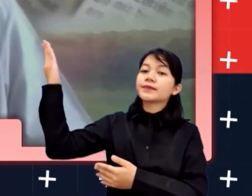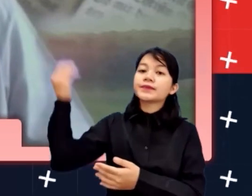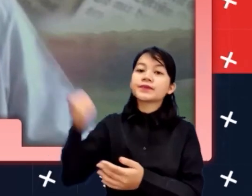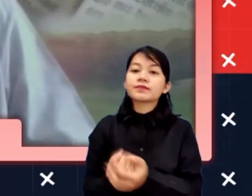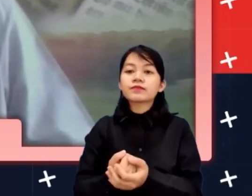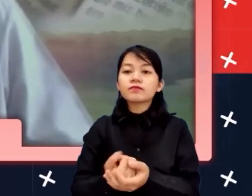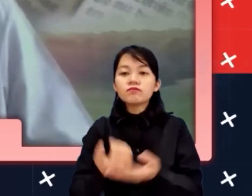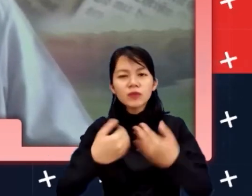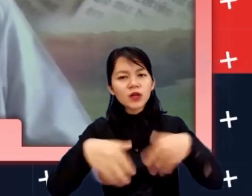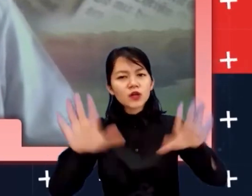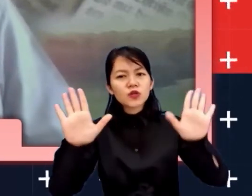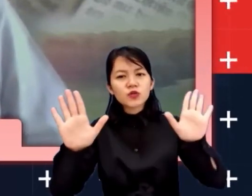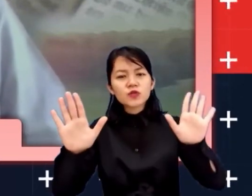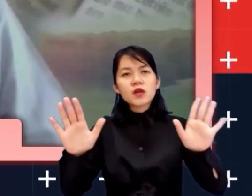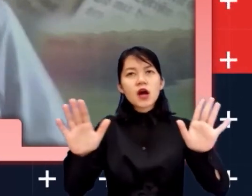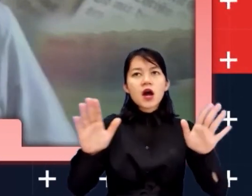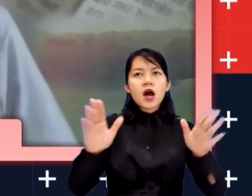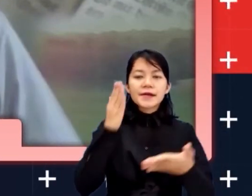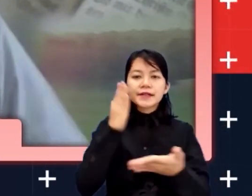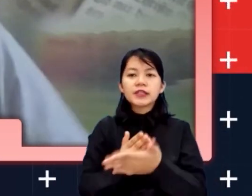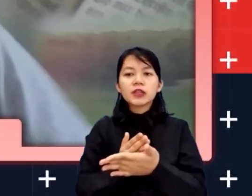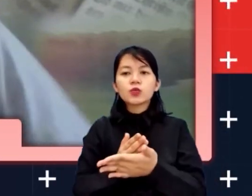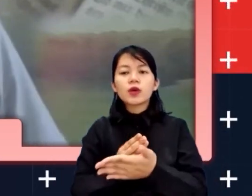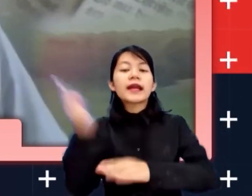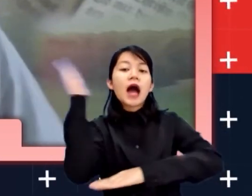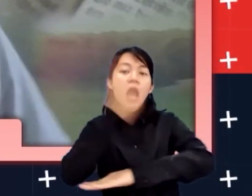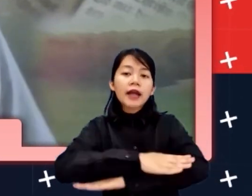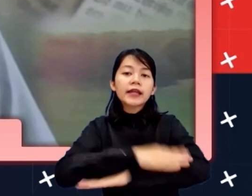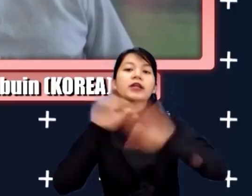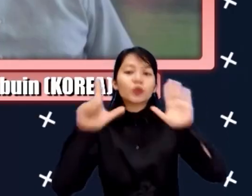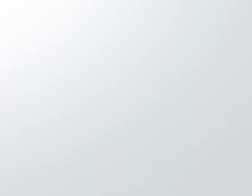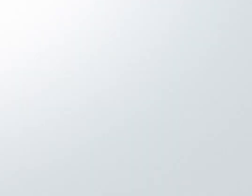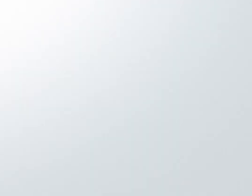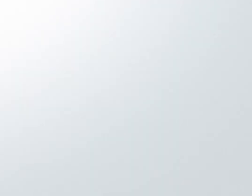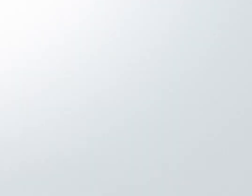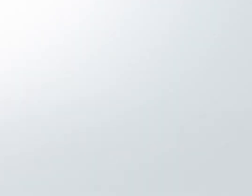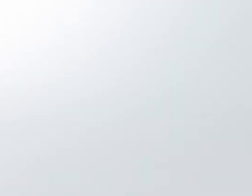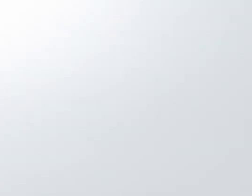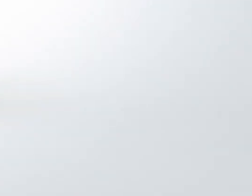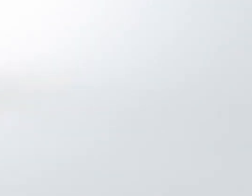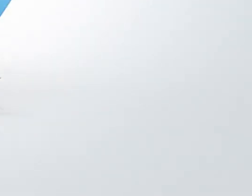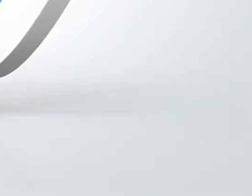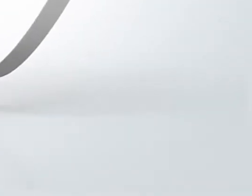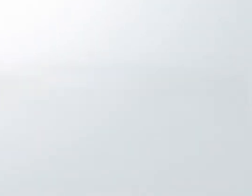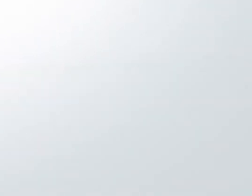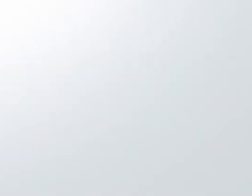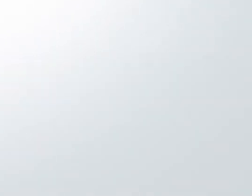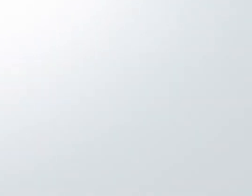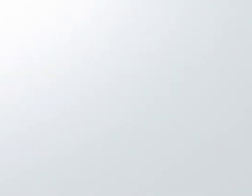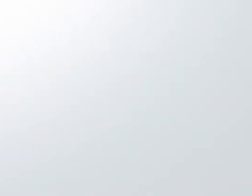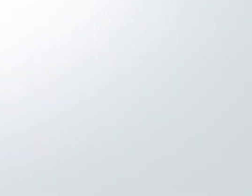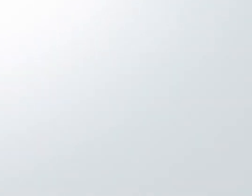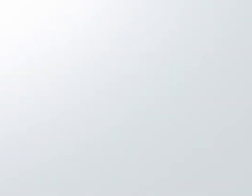yang ketujuh. Terima kasih. Baik, terima kasih, Pendeta.